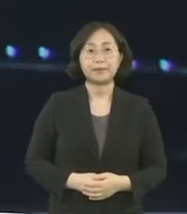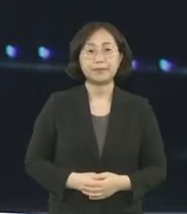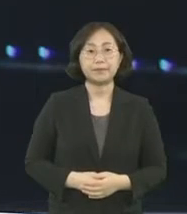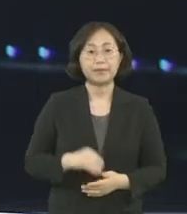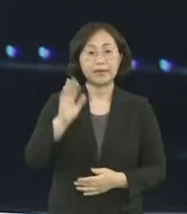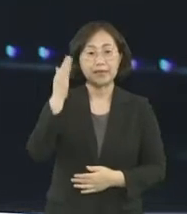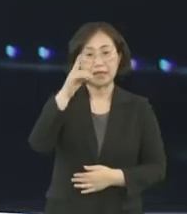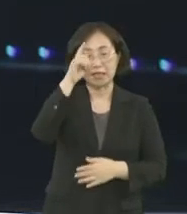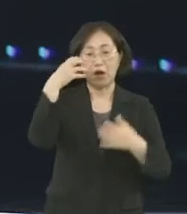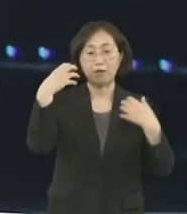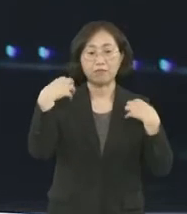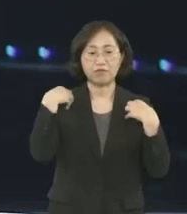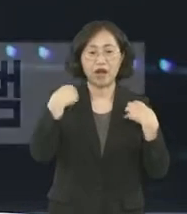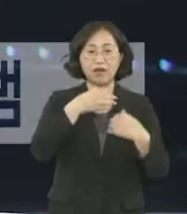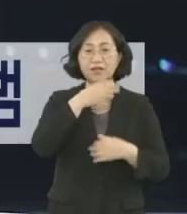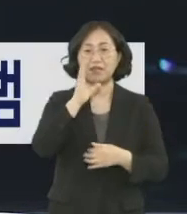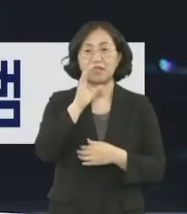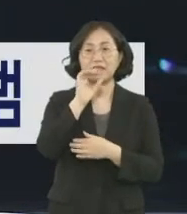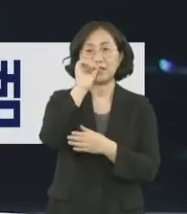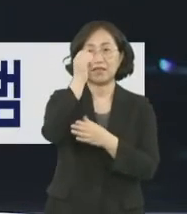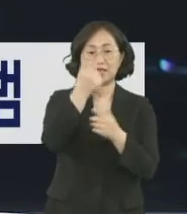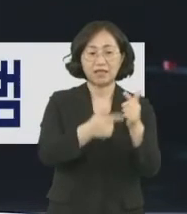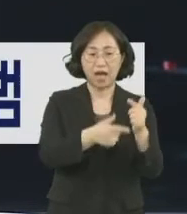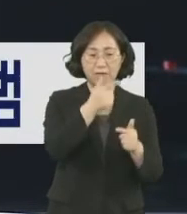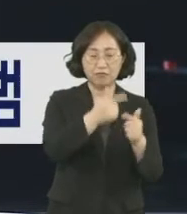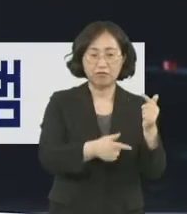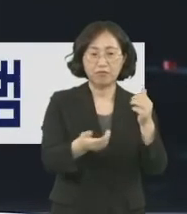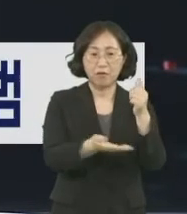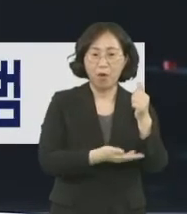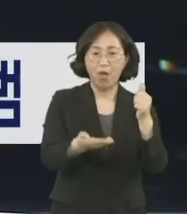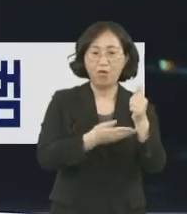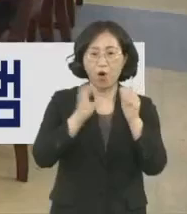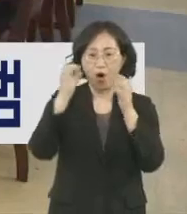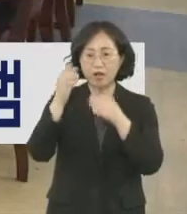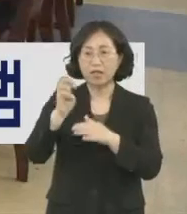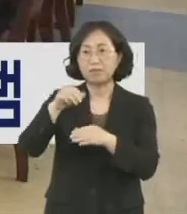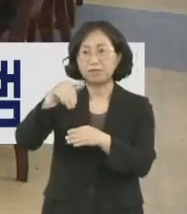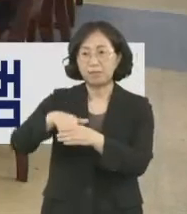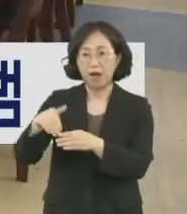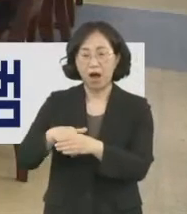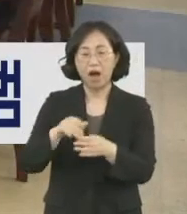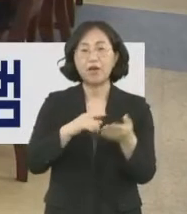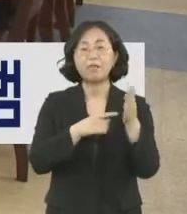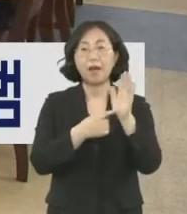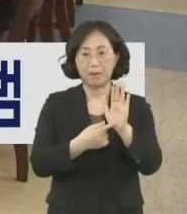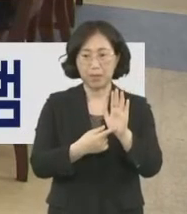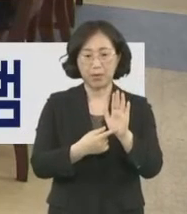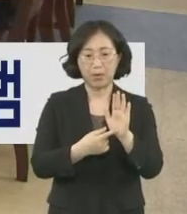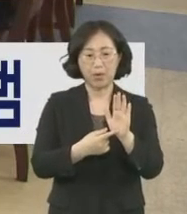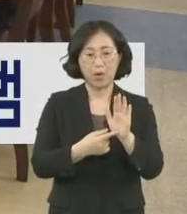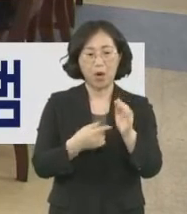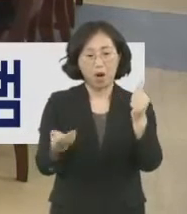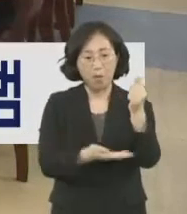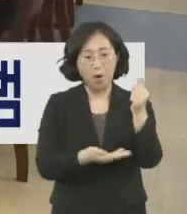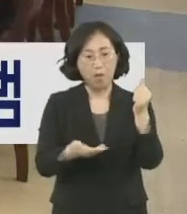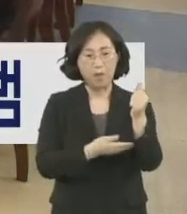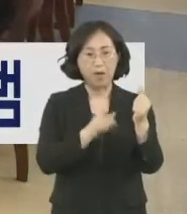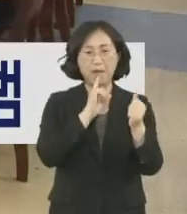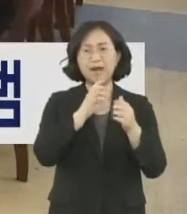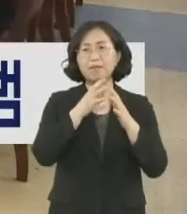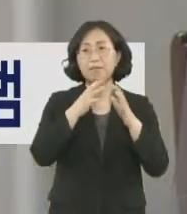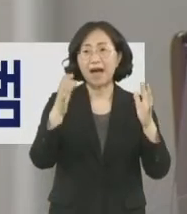최근 정부가 늙은 나무 벌목과 어린 다무 30 어 꾸로 제조 린 계획을 발표하면서 벌 체 논란이 된